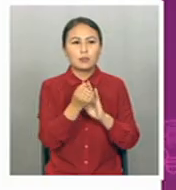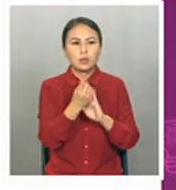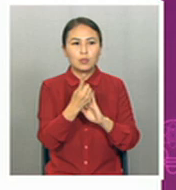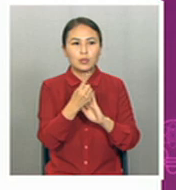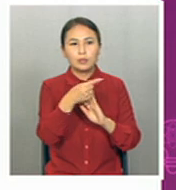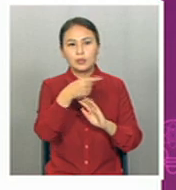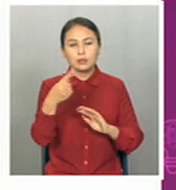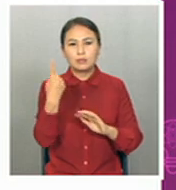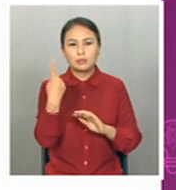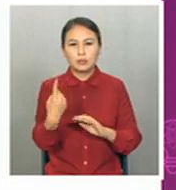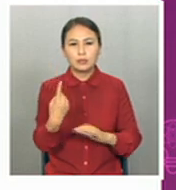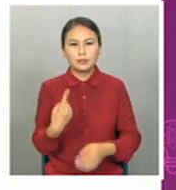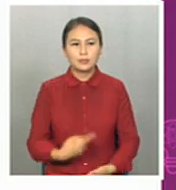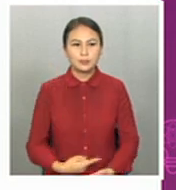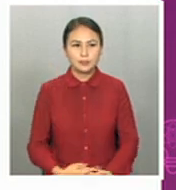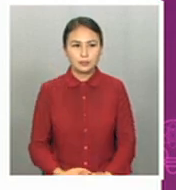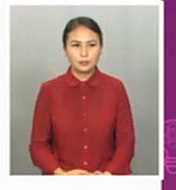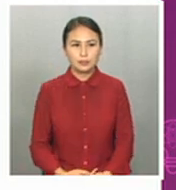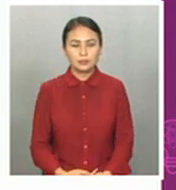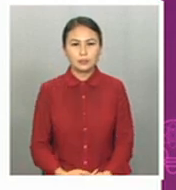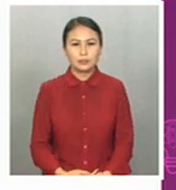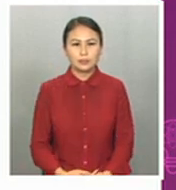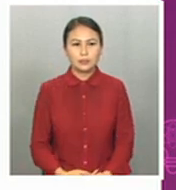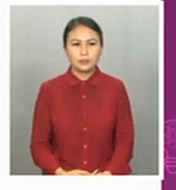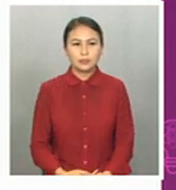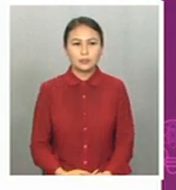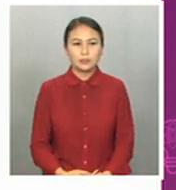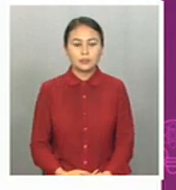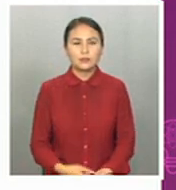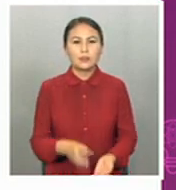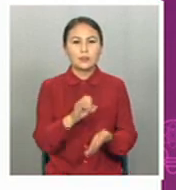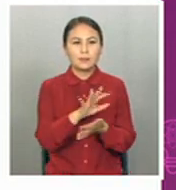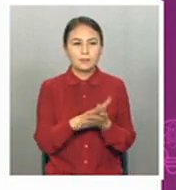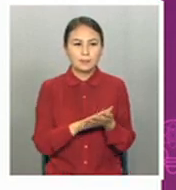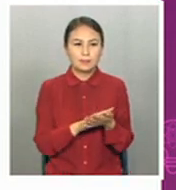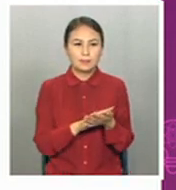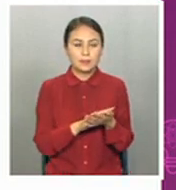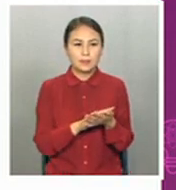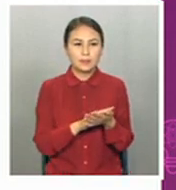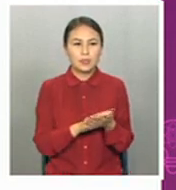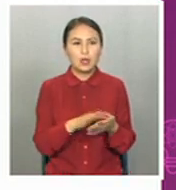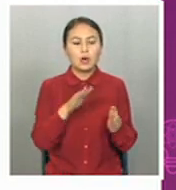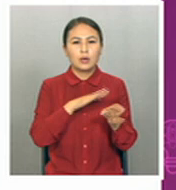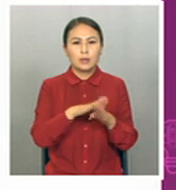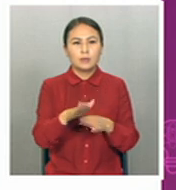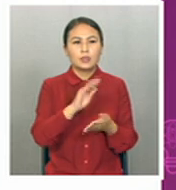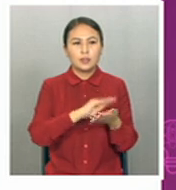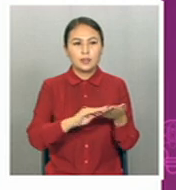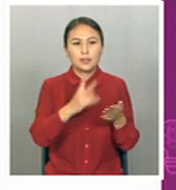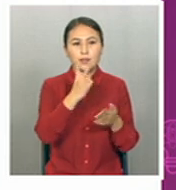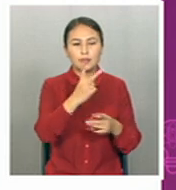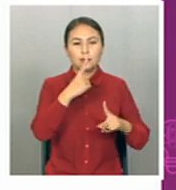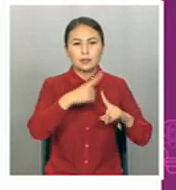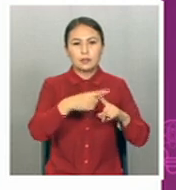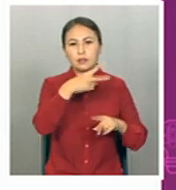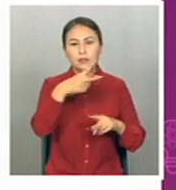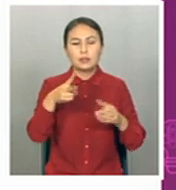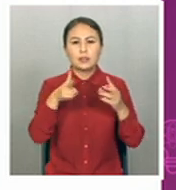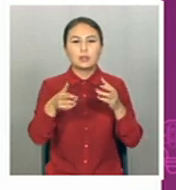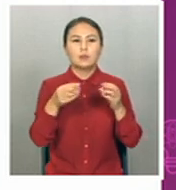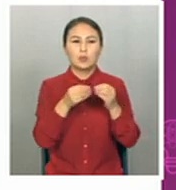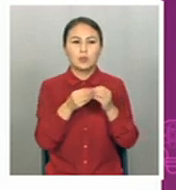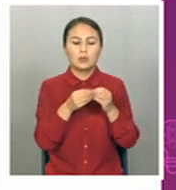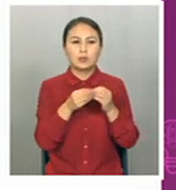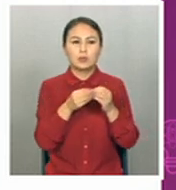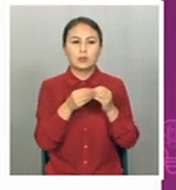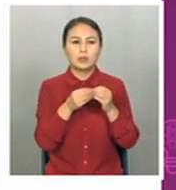мен 1-дің айырмасына тең болады. Әрі қарай орындап жазайық. 2X 2010-ға тең болады.